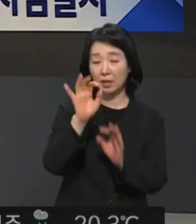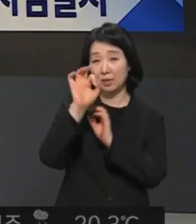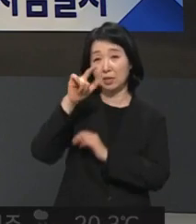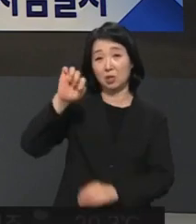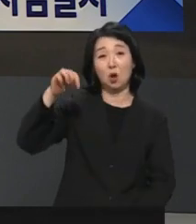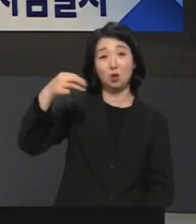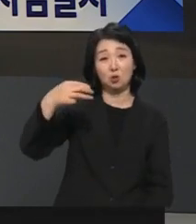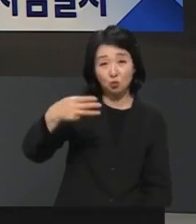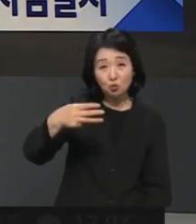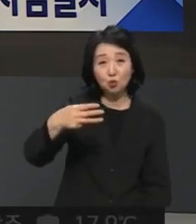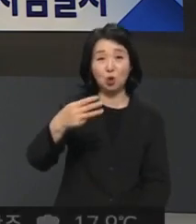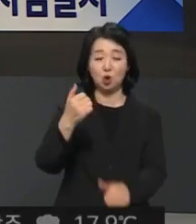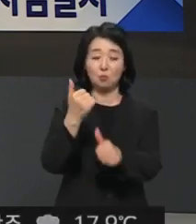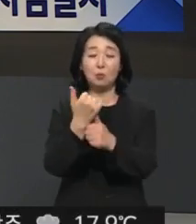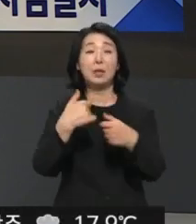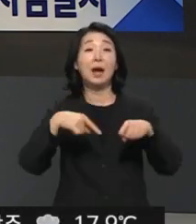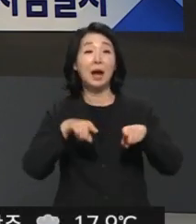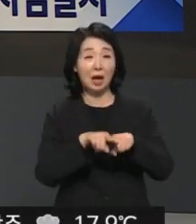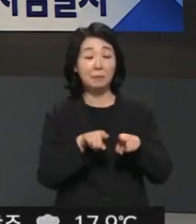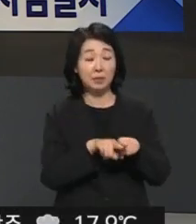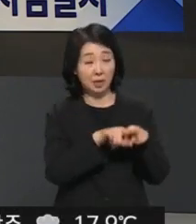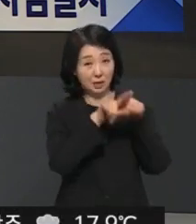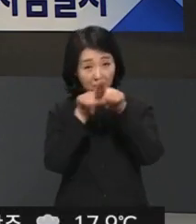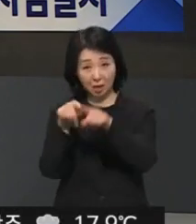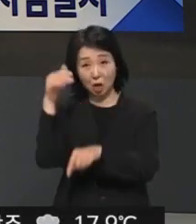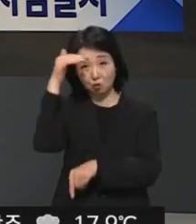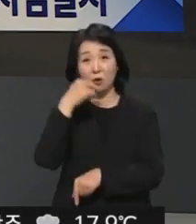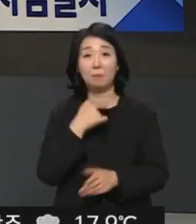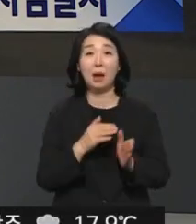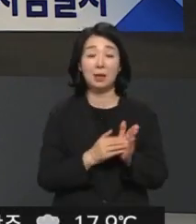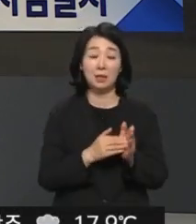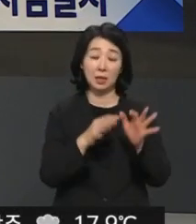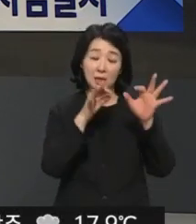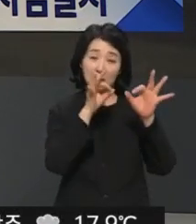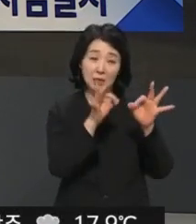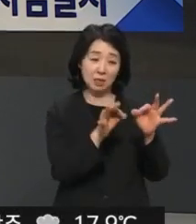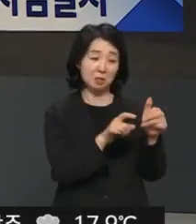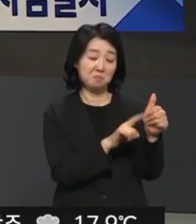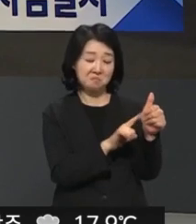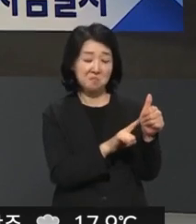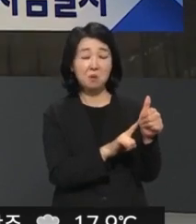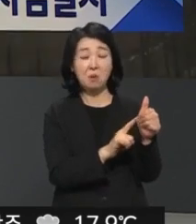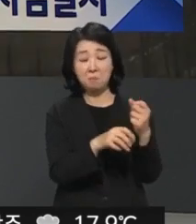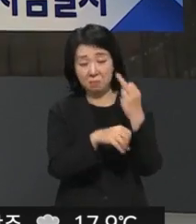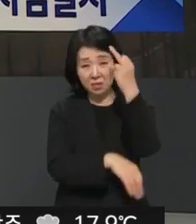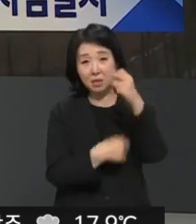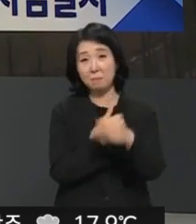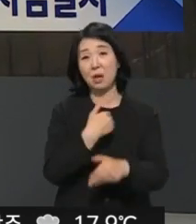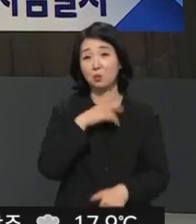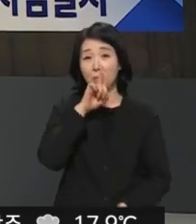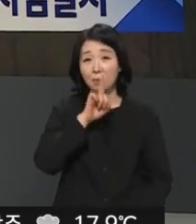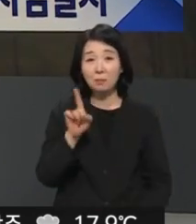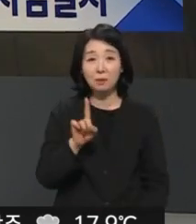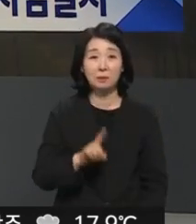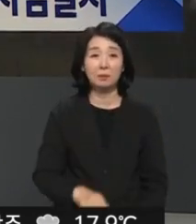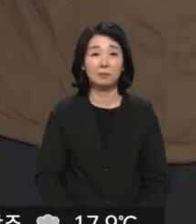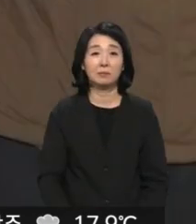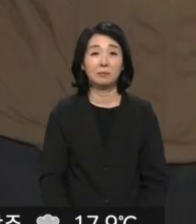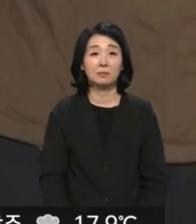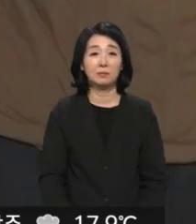김여정 부부장이 총 출동했습니다. 김 위원장은 이번 발사 결과에 만족해하면서 이렇게 말했다고 합니다.